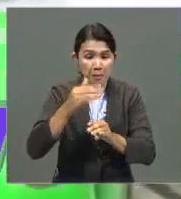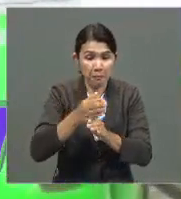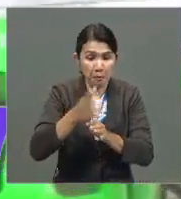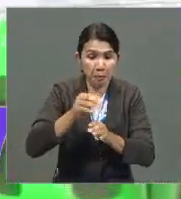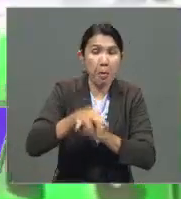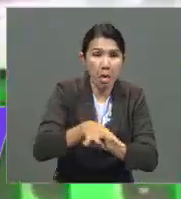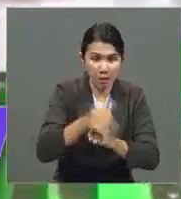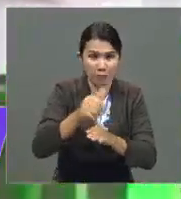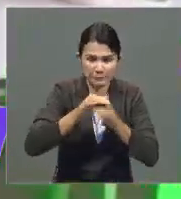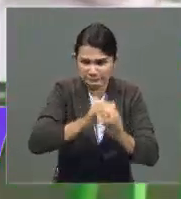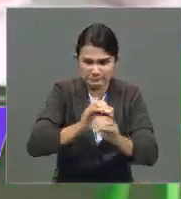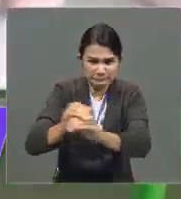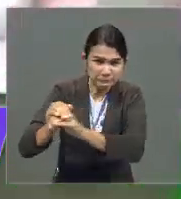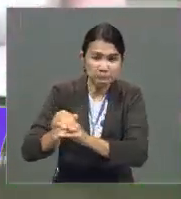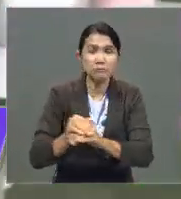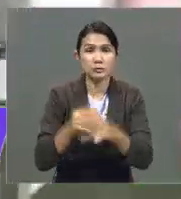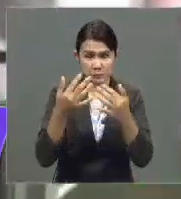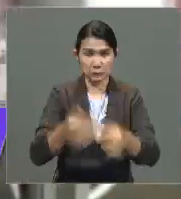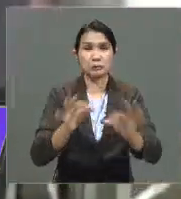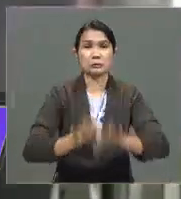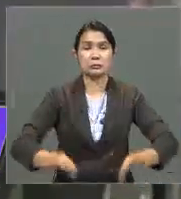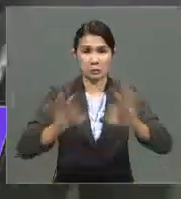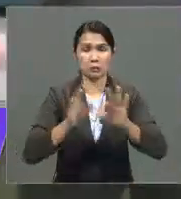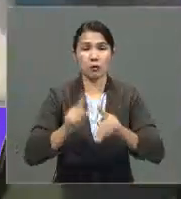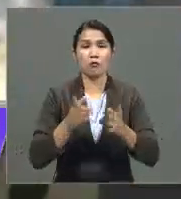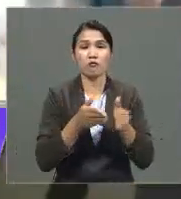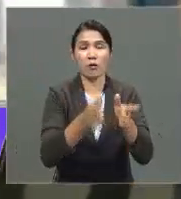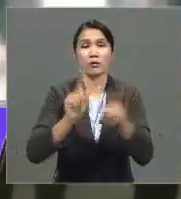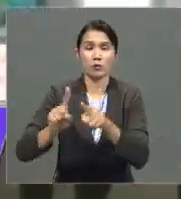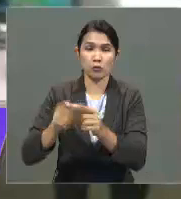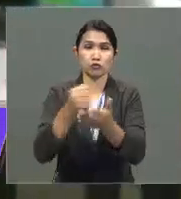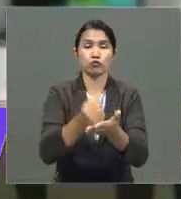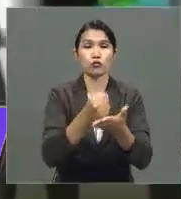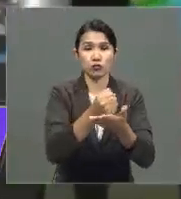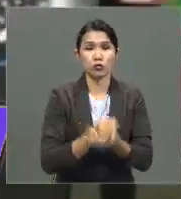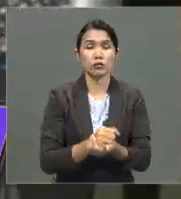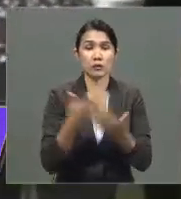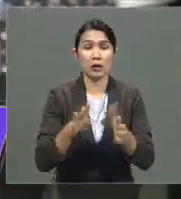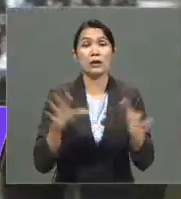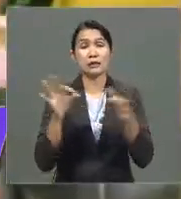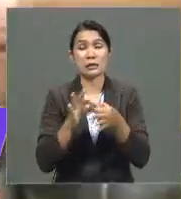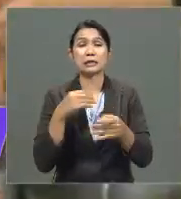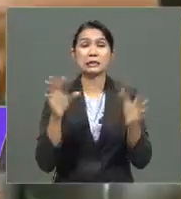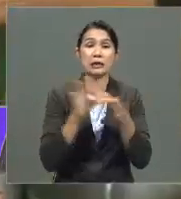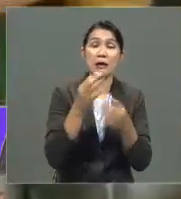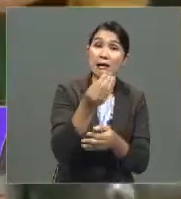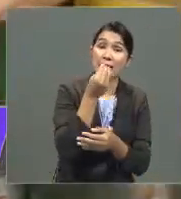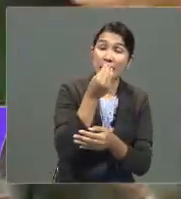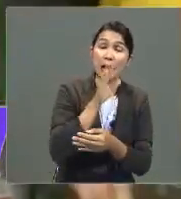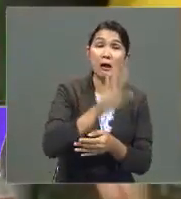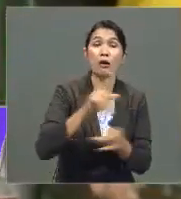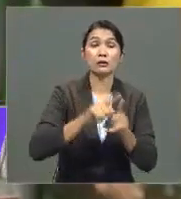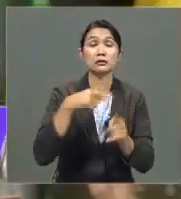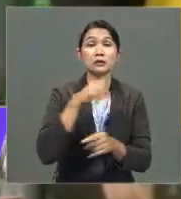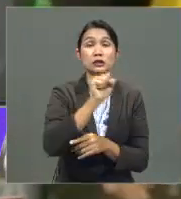เป็นสิ่งสำคัญซึ่งต้องให้กำลังใจกับทุกๆฝ่ายและค่ะนั่นเองการช่วยเหลือครับไม่ว่าจะอาการของปากท้องอาหารในพื้นที่อำเภอ